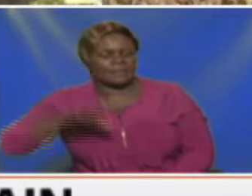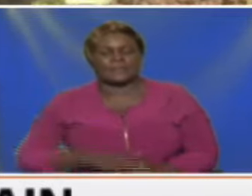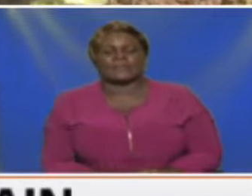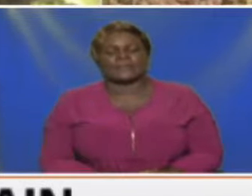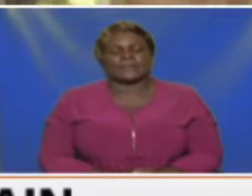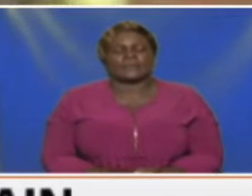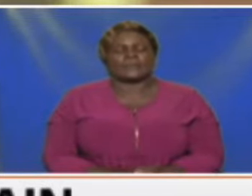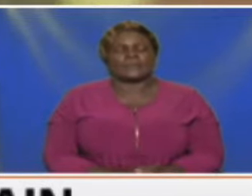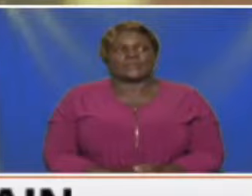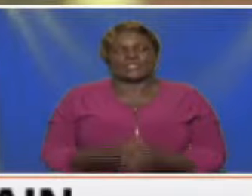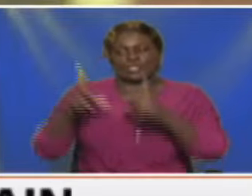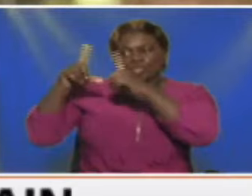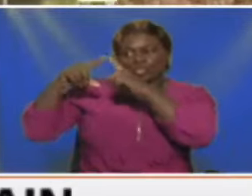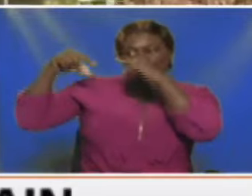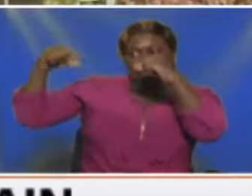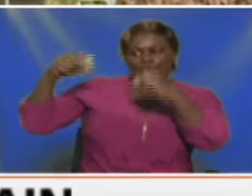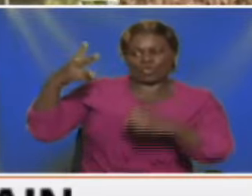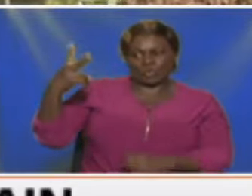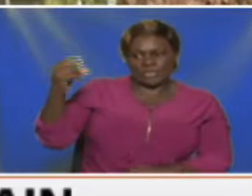na huko Tokyo